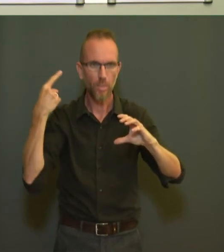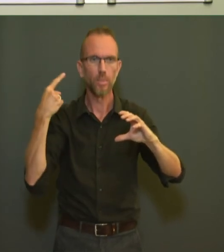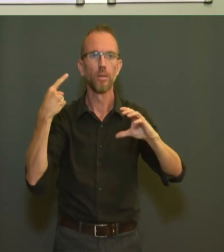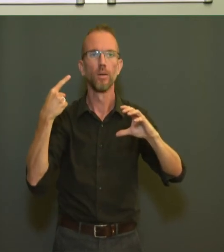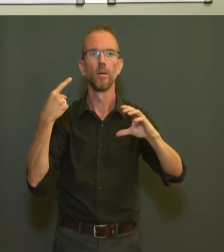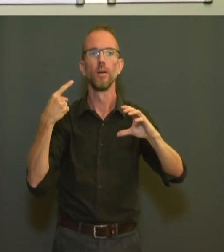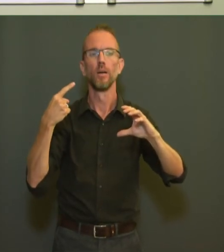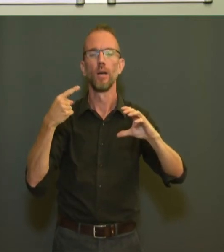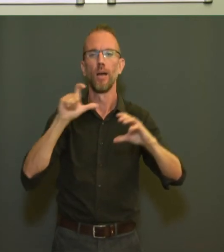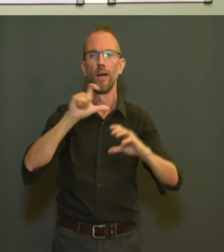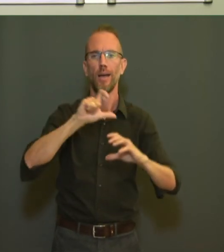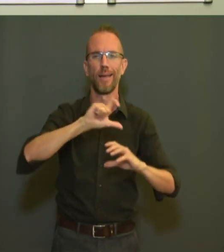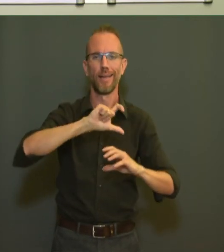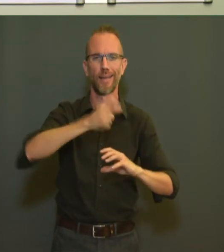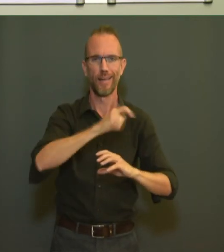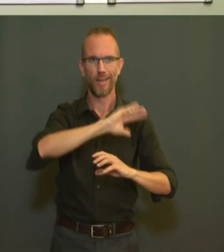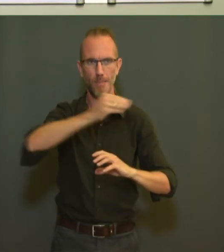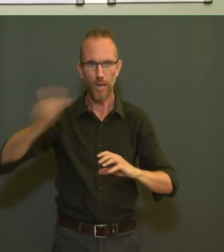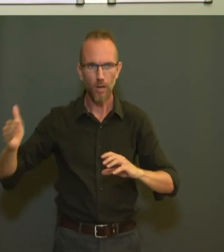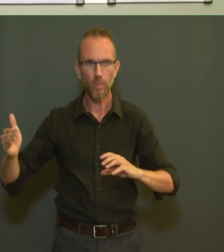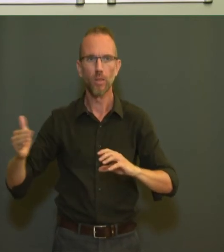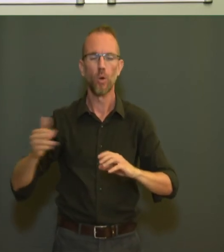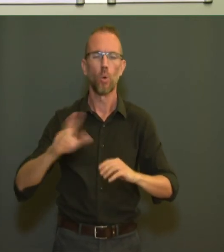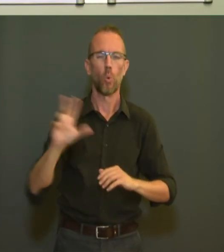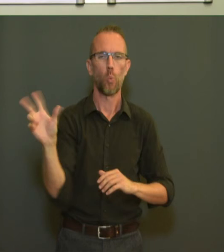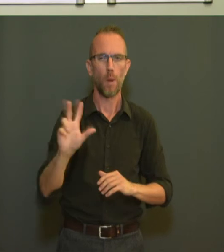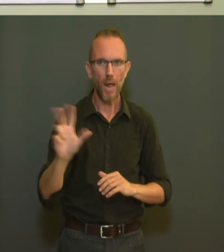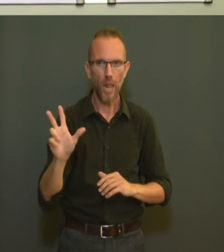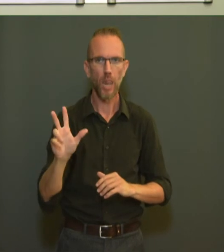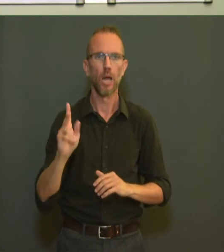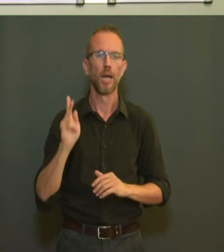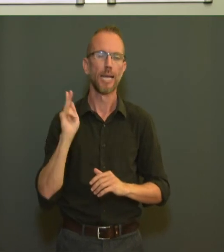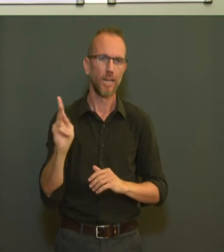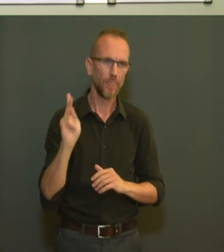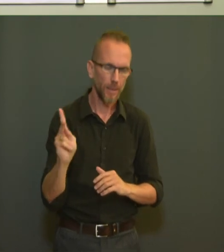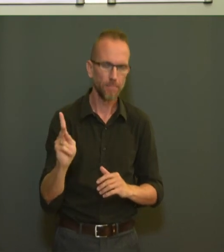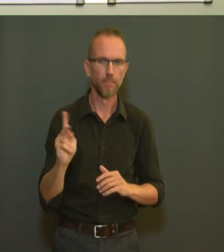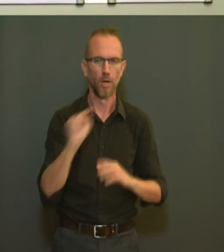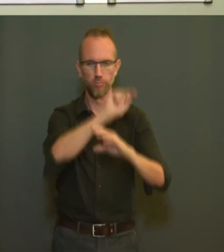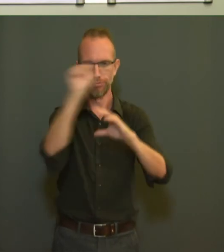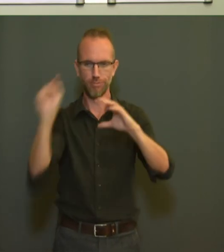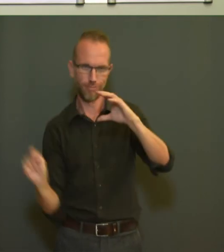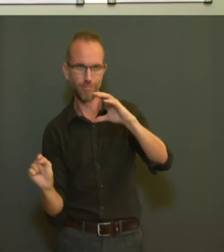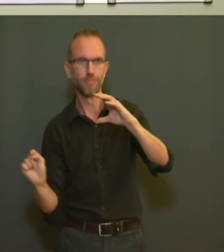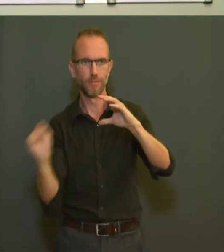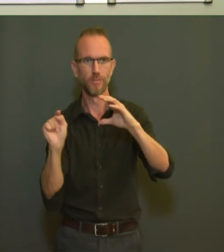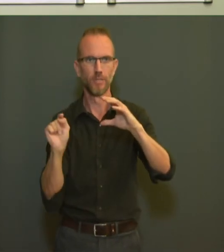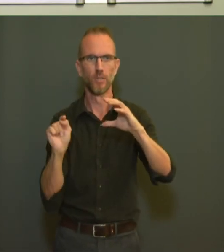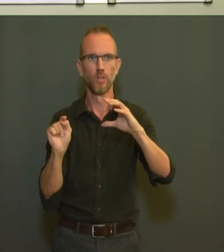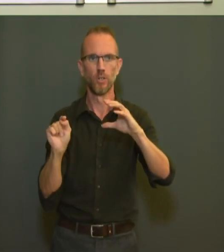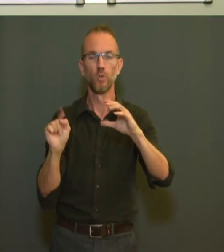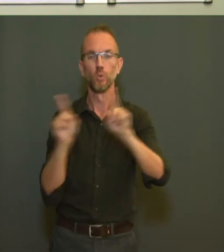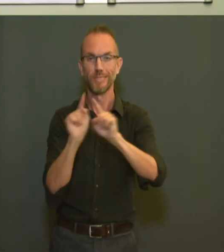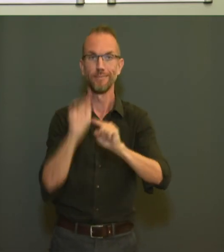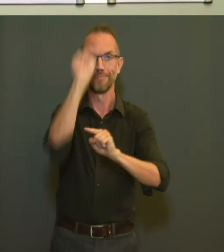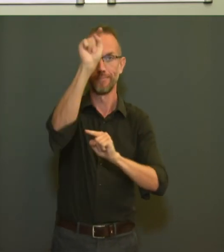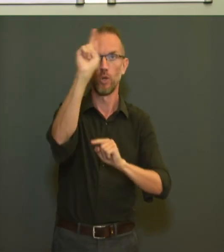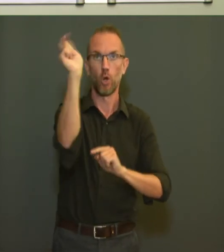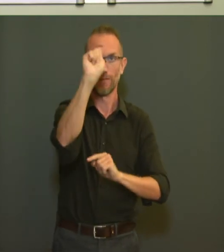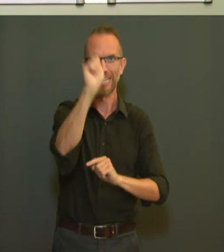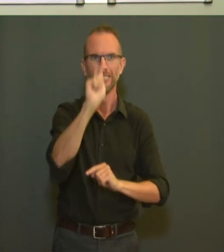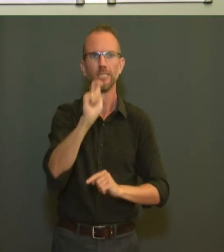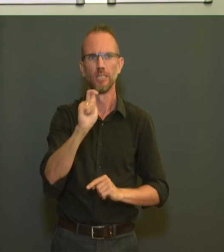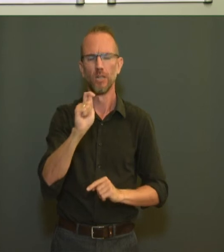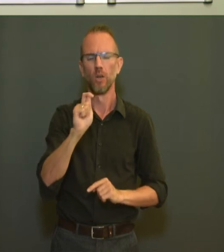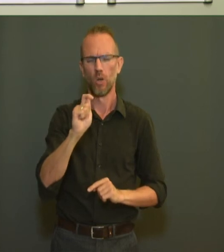Grimbergen, Wemmel et Krainem, et également dans la ville d'Anvers et dans la commune de